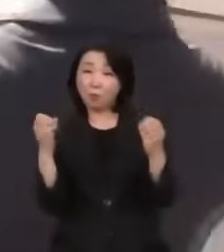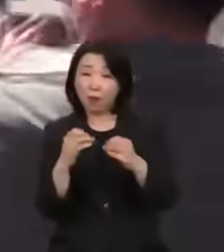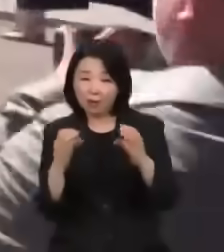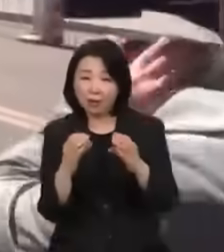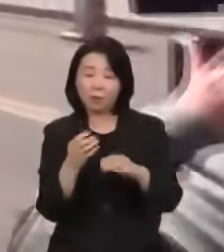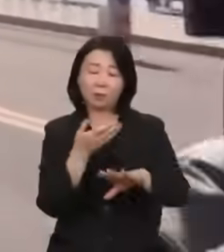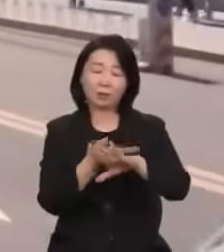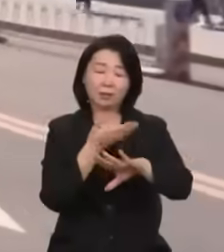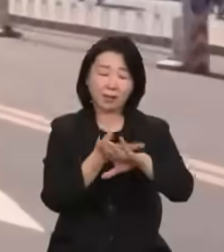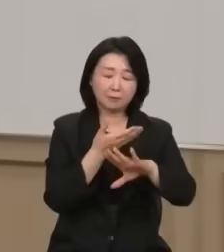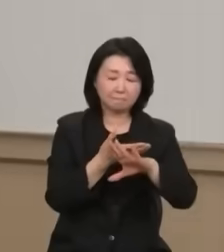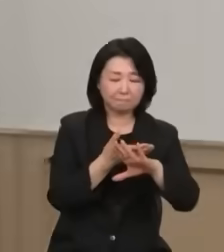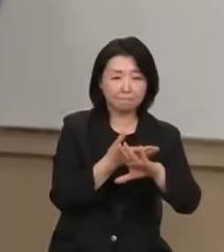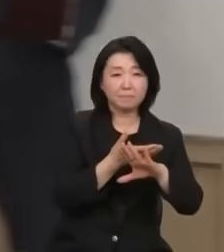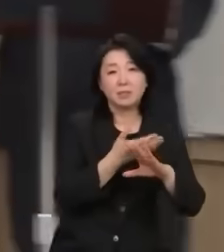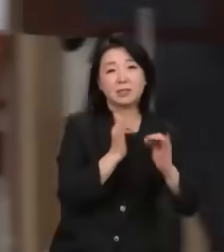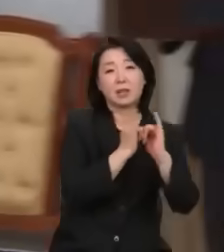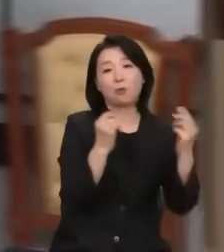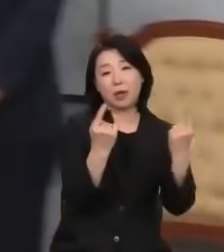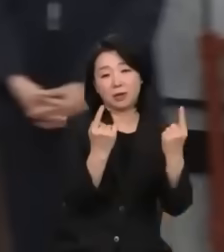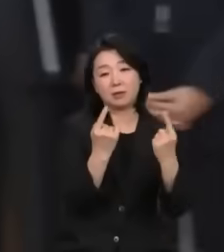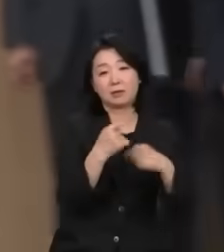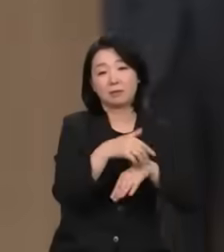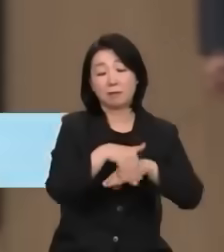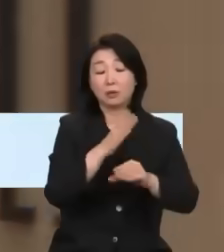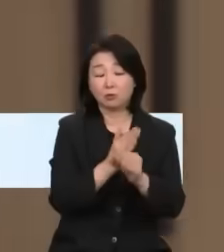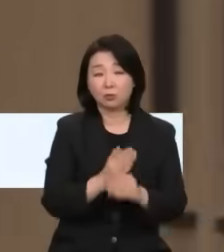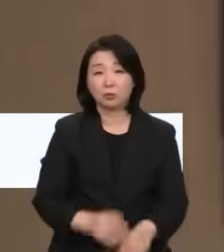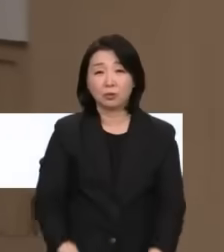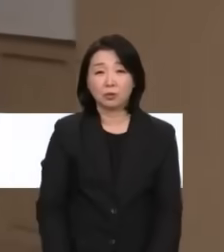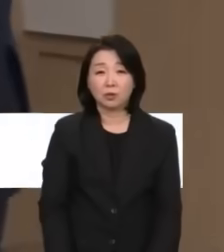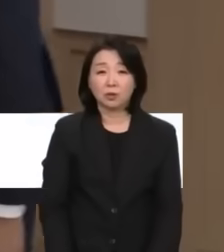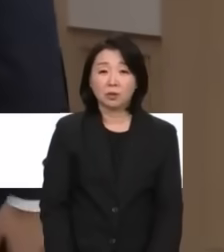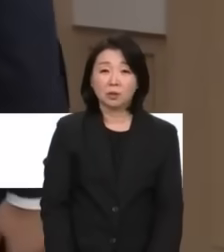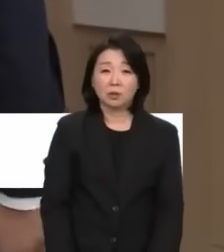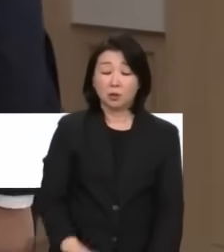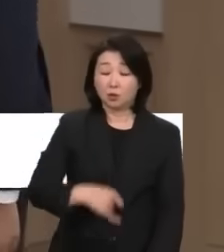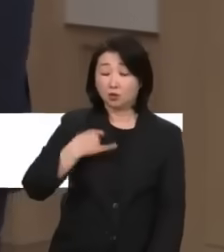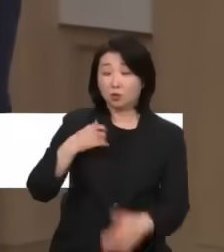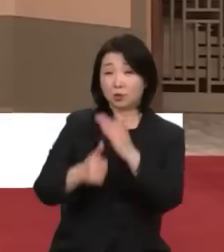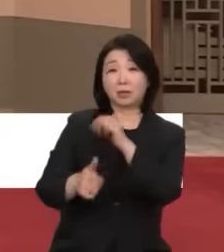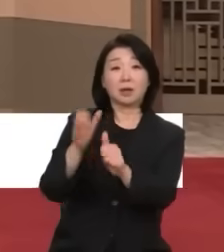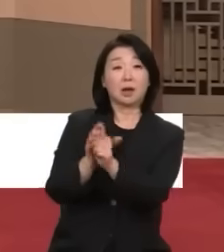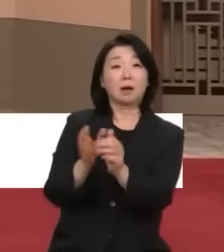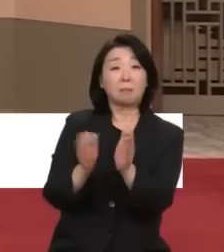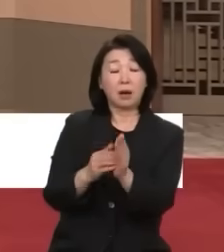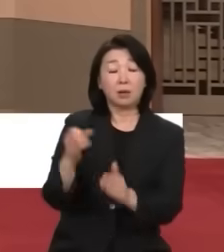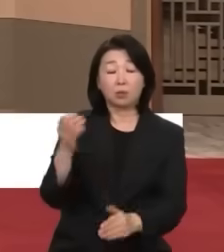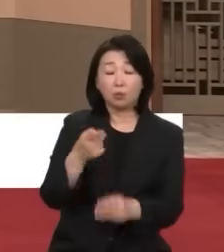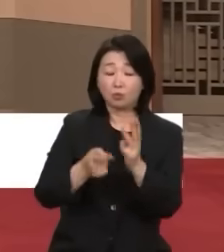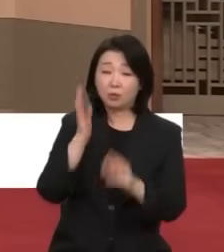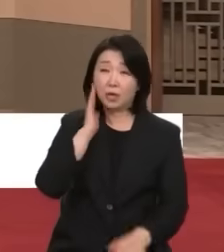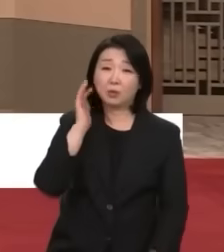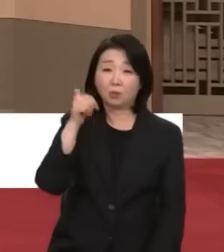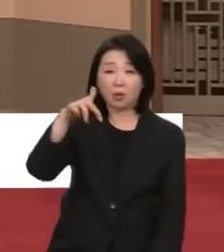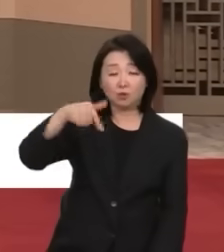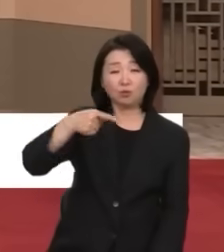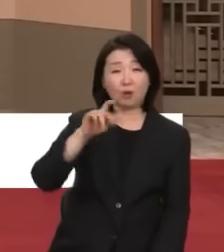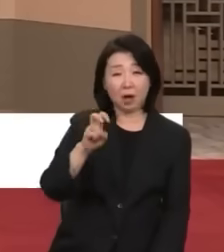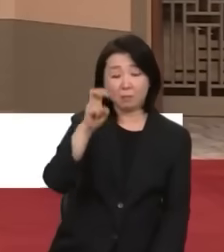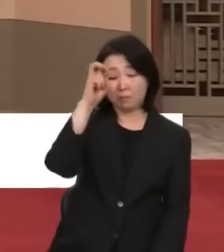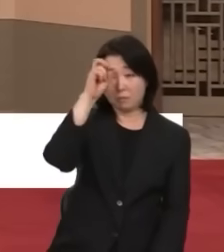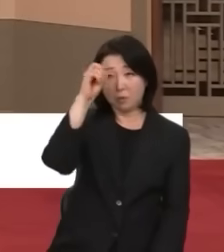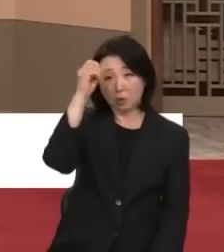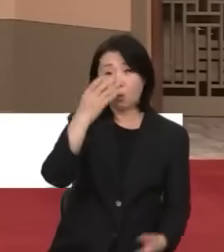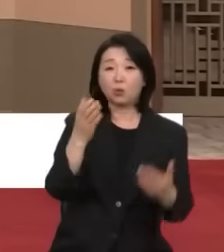일정 등을 소화하고 있습니다. 윤석열 정부 첫 주중대사로 임명된 정 대사는 윤 대통령과는 충암고등학교